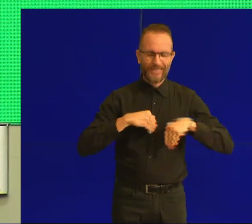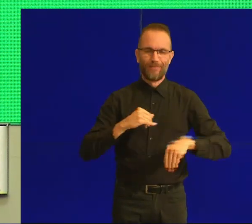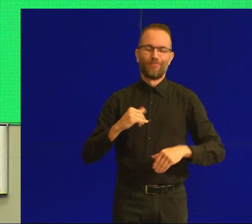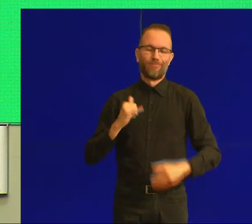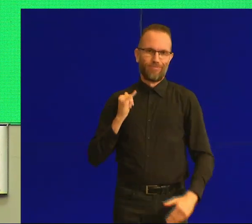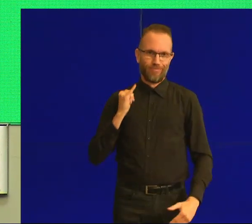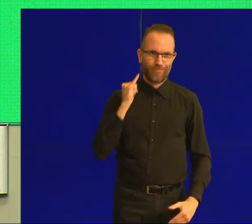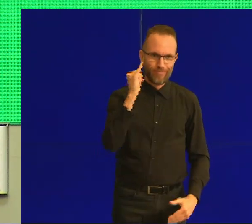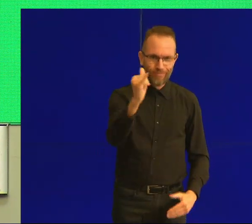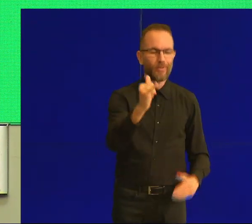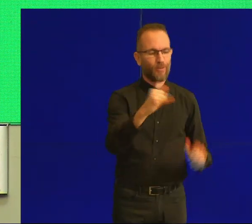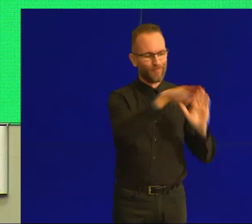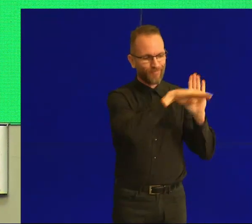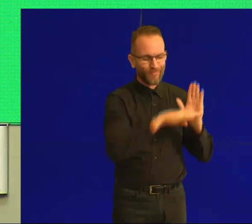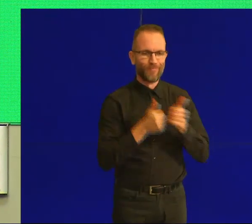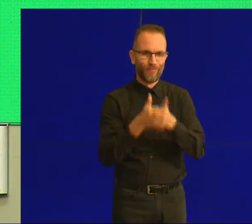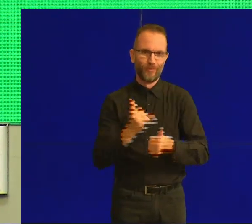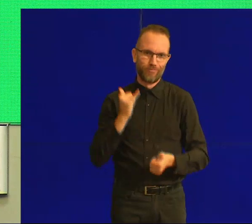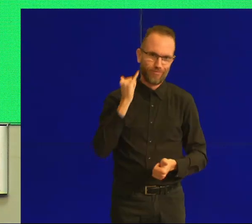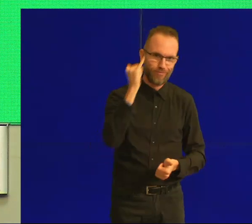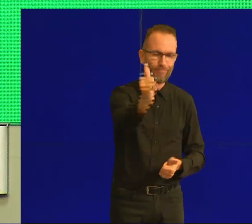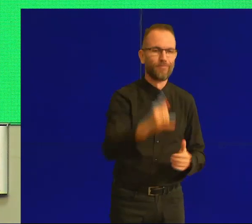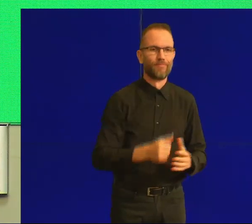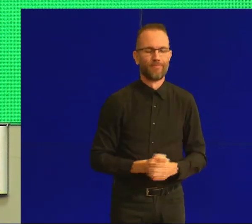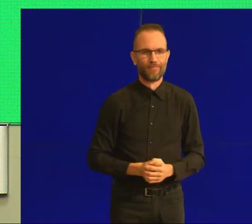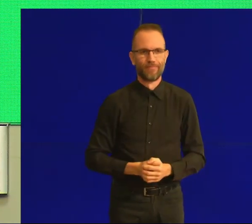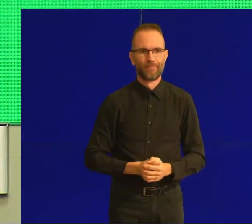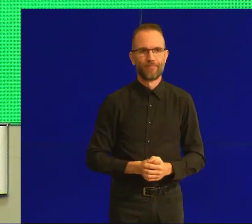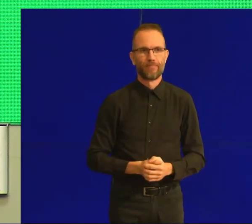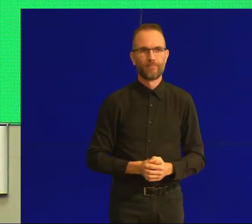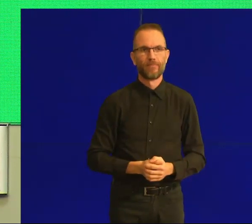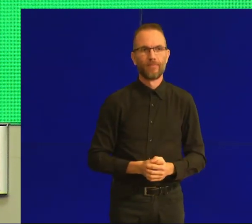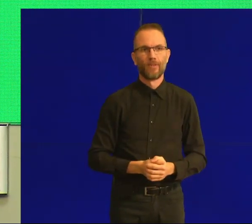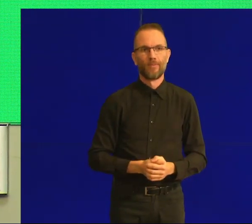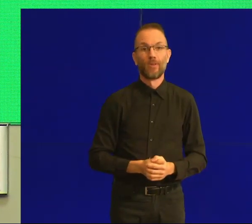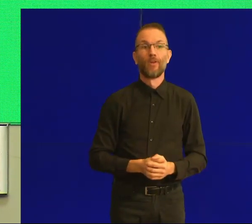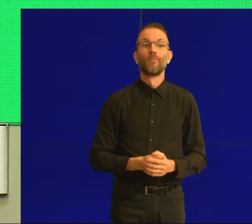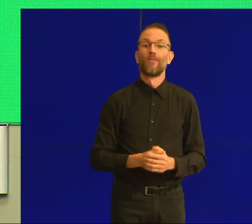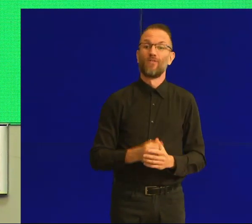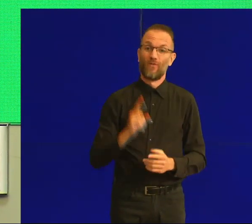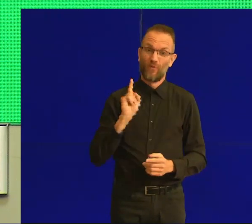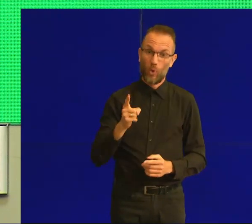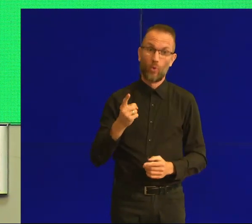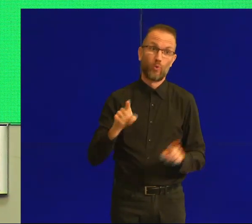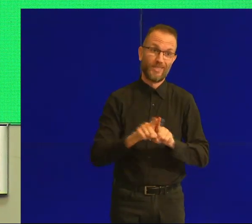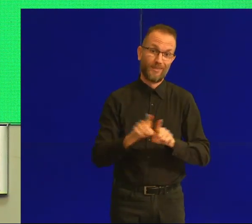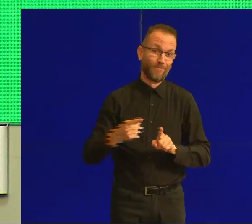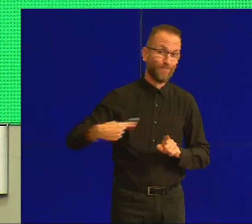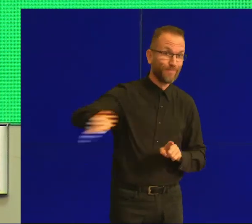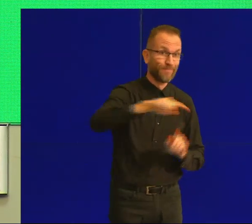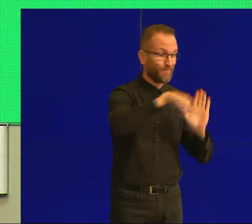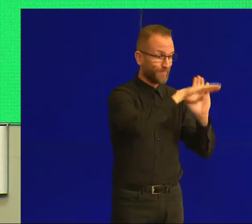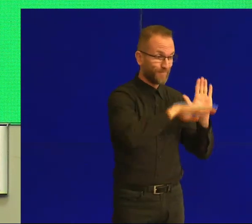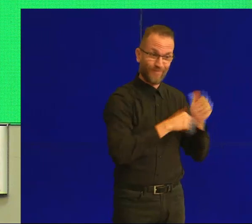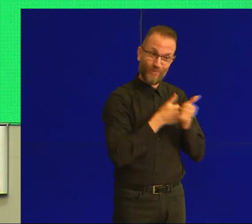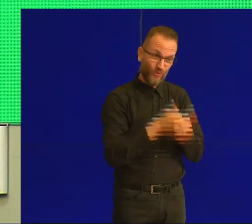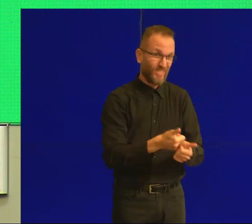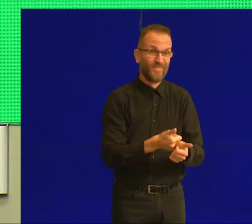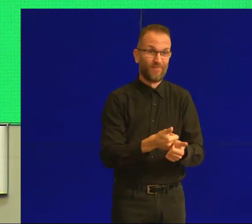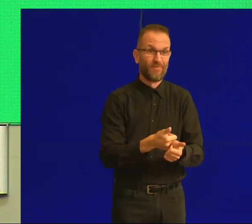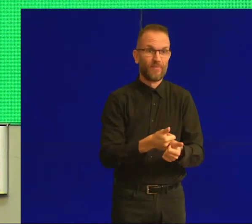renforcées respect respectons donc tous les mesures en vigueur même lorsque nous allons dans ses magasins et en